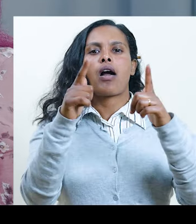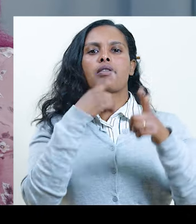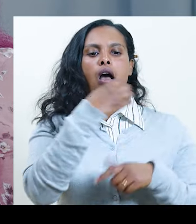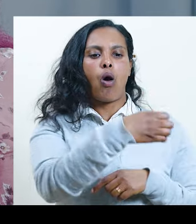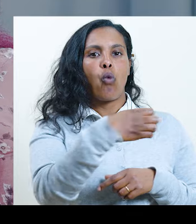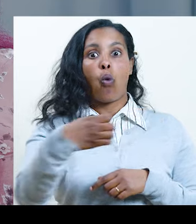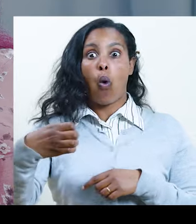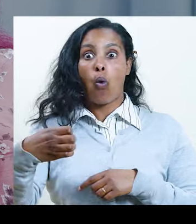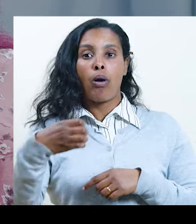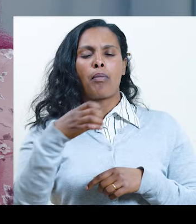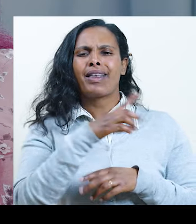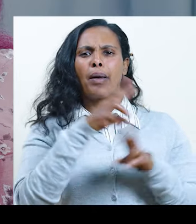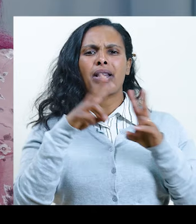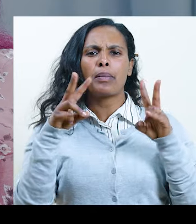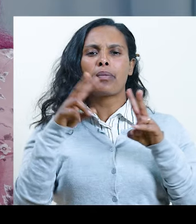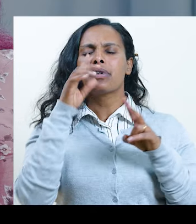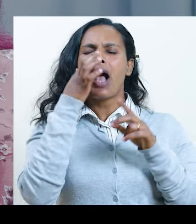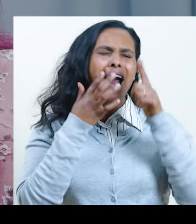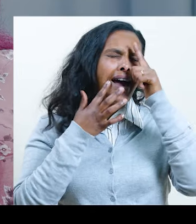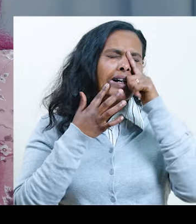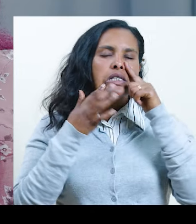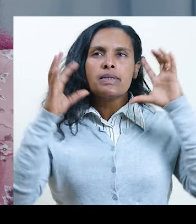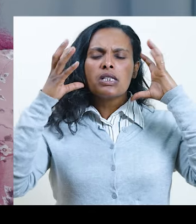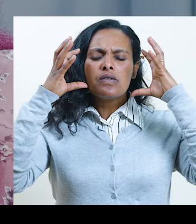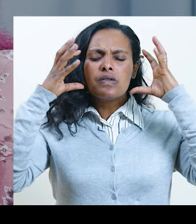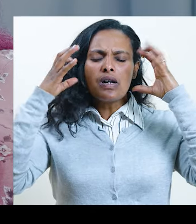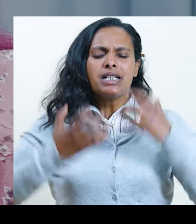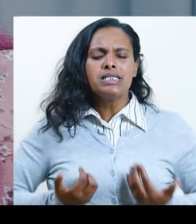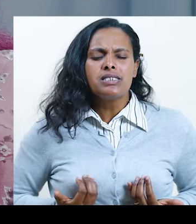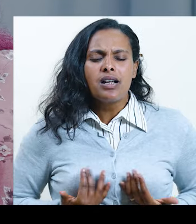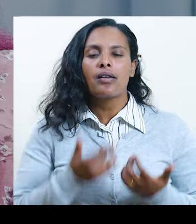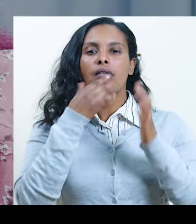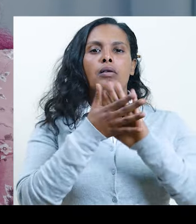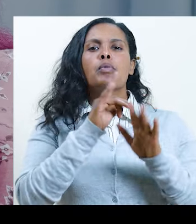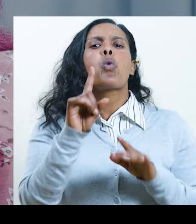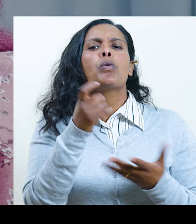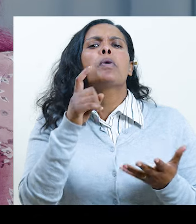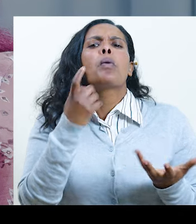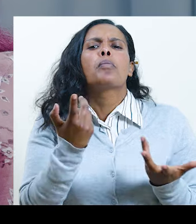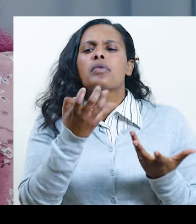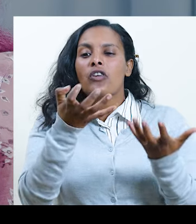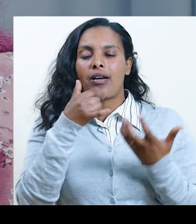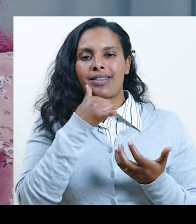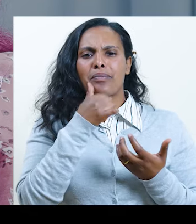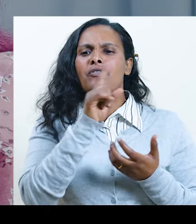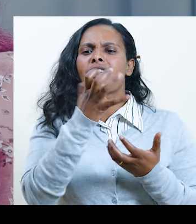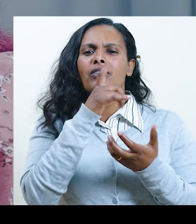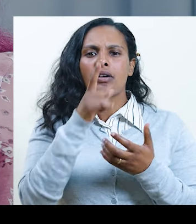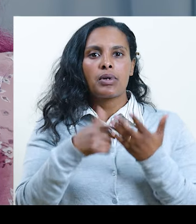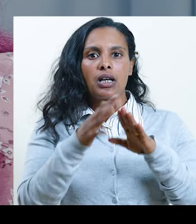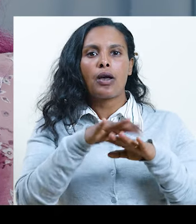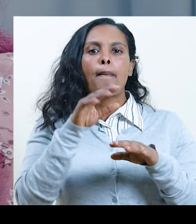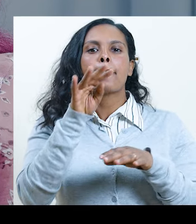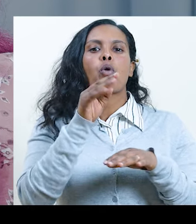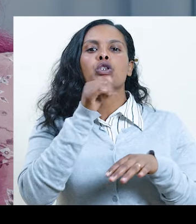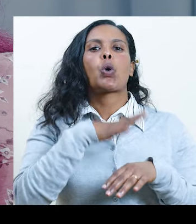አጋጣሚ አንኳኳሁኝና በጣም እያለቀስኩ ስሜታዊ ሆኜ ነው የተናገርኩት። ምንድን ነው የምትፈልጊው አለችኝ።